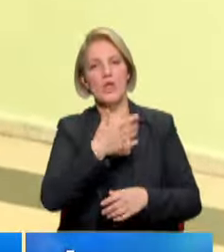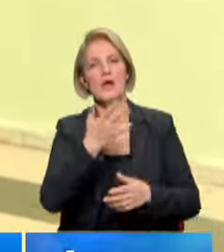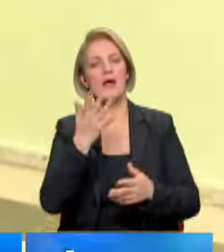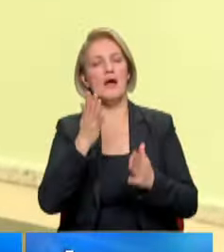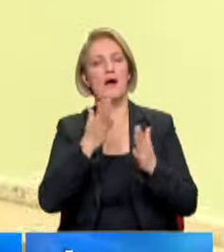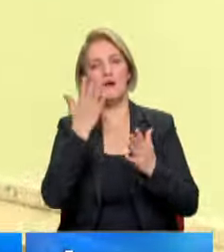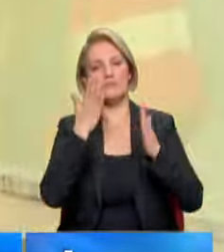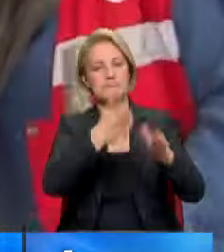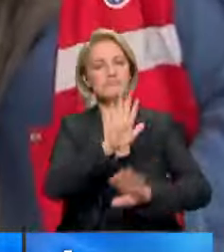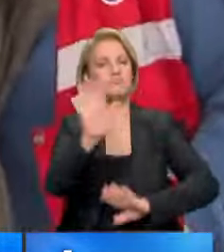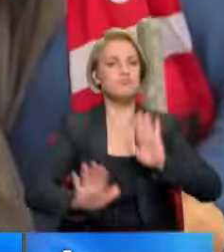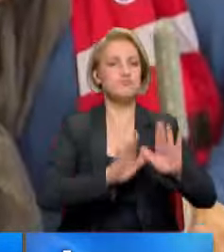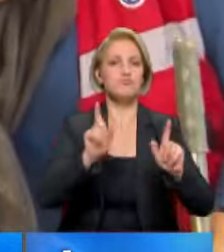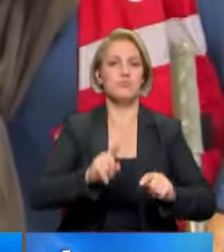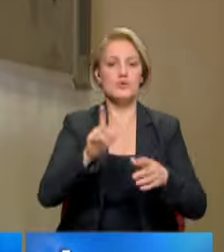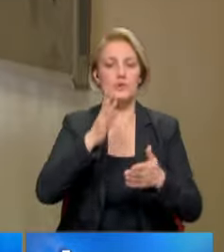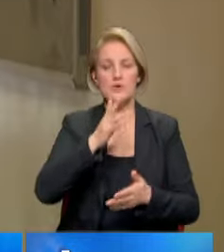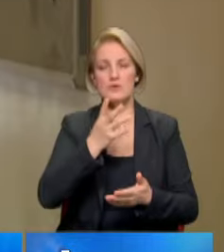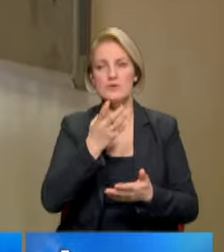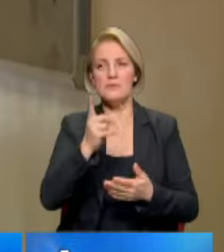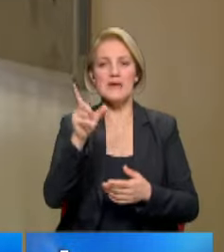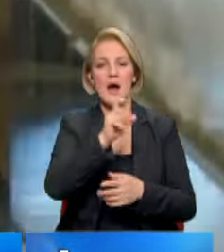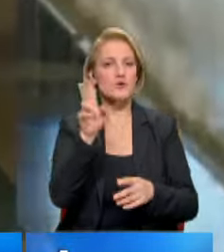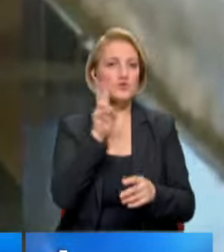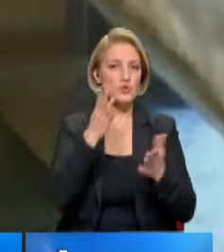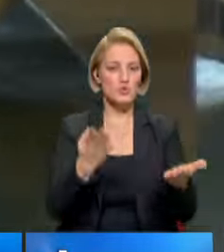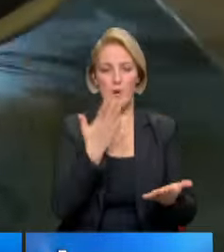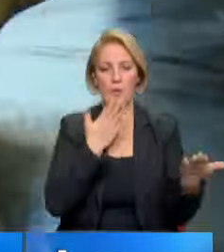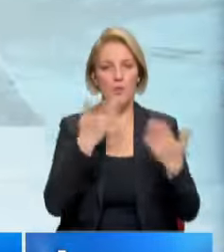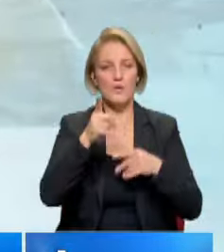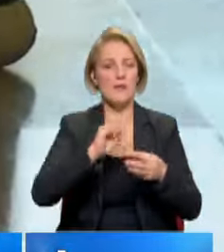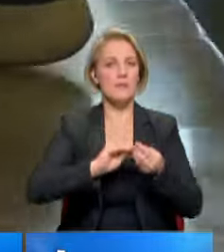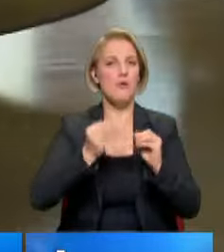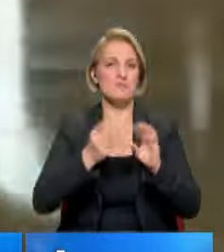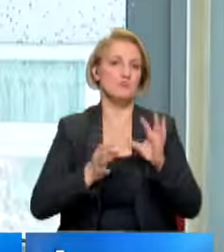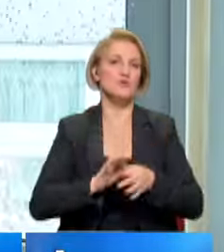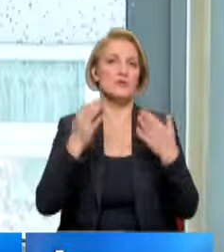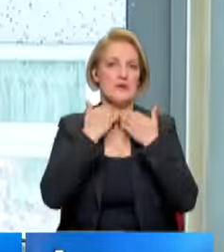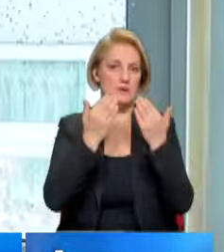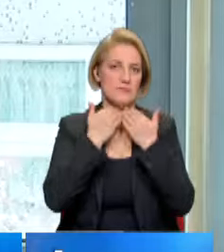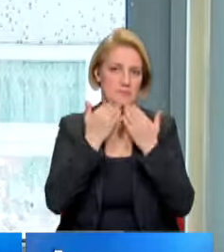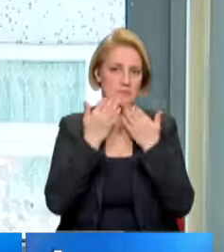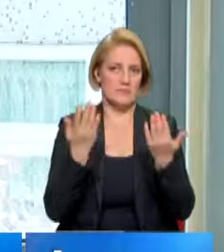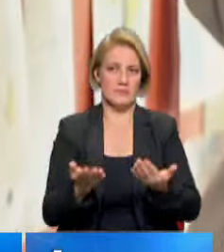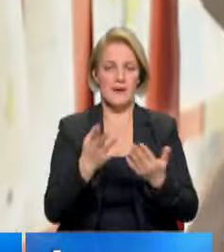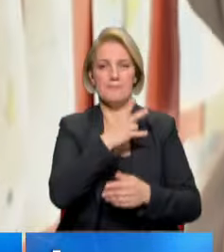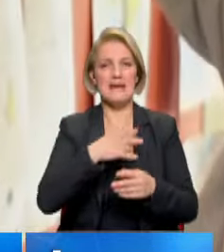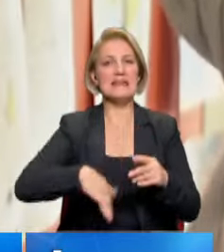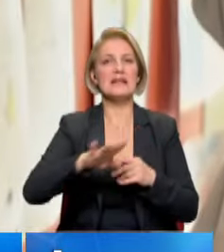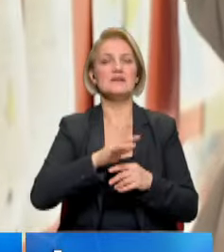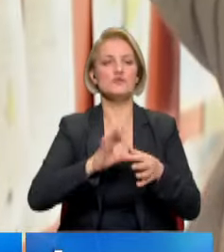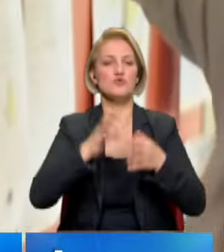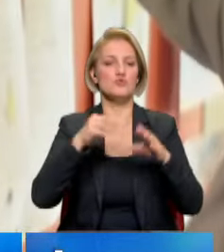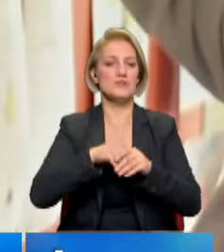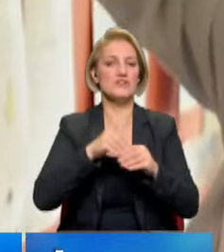temizlemeye girişti. Ancak kalıcı olmayan bu çözümler bir ayın sonunda okullardaki temizlik sorununu çözmeye yetemez hale geldi. Belediyelerin ise